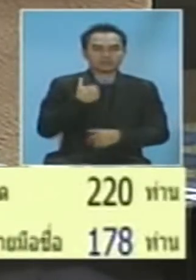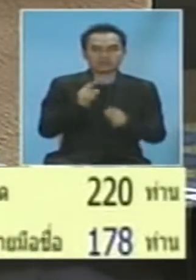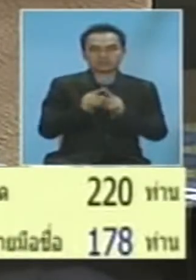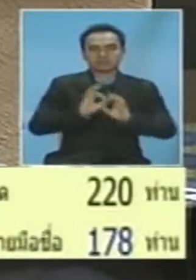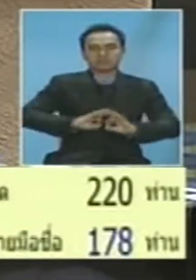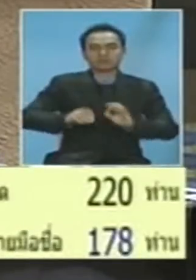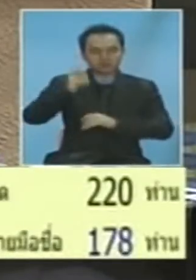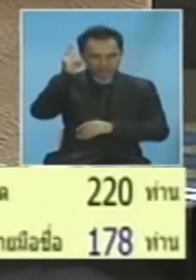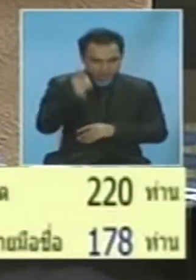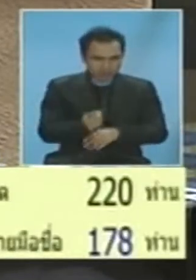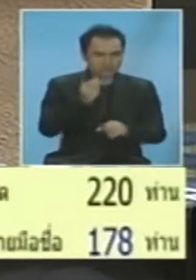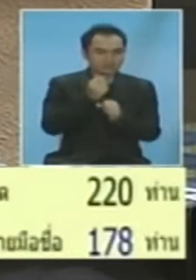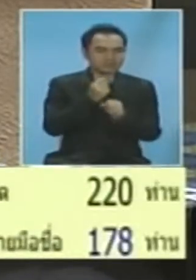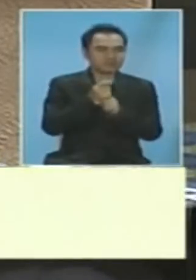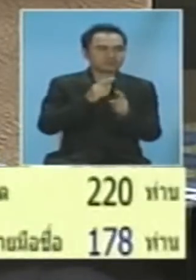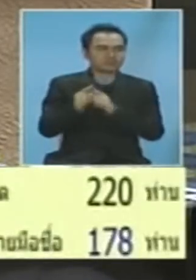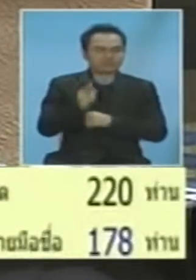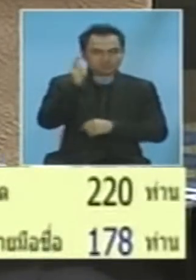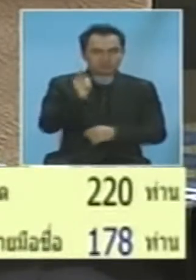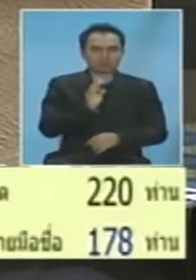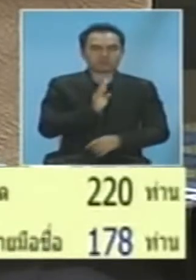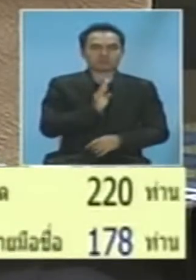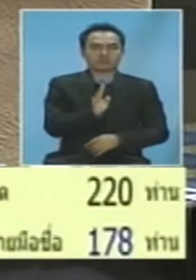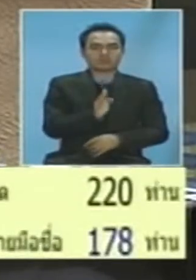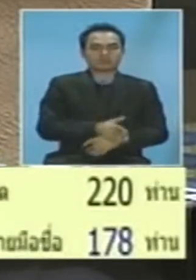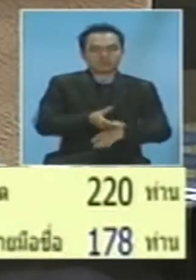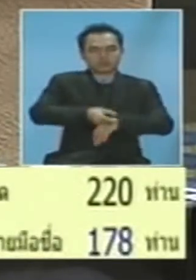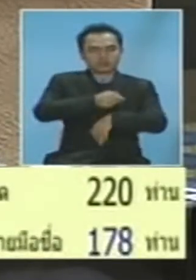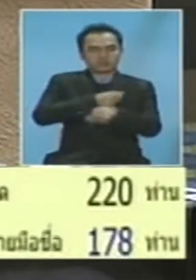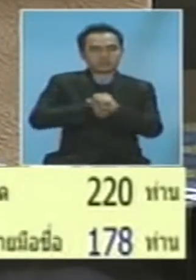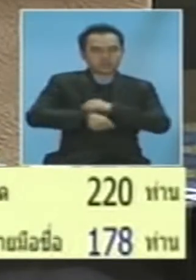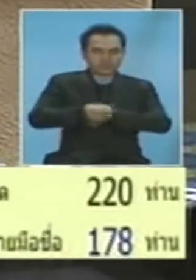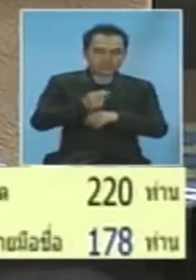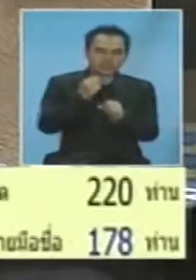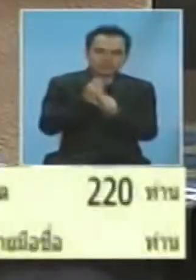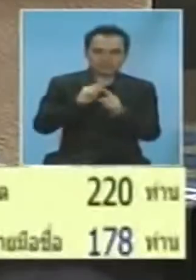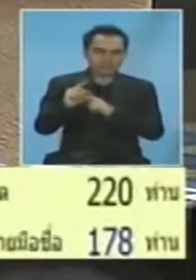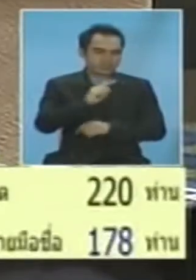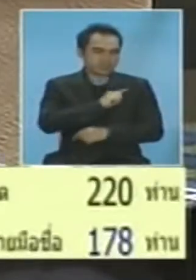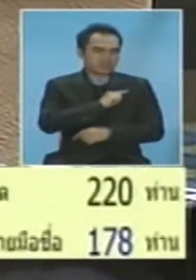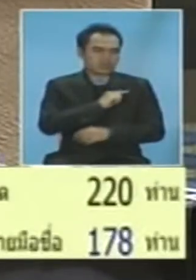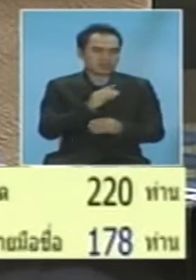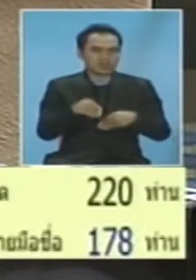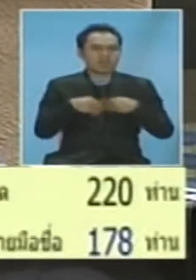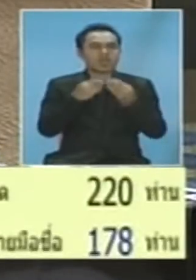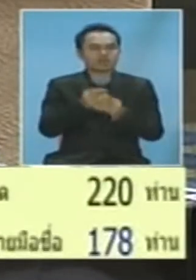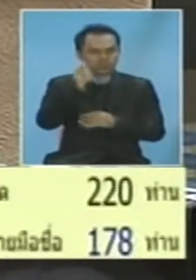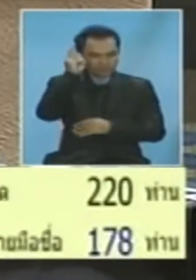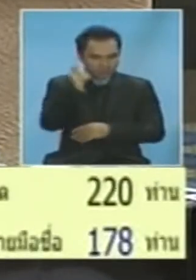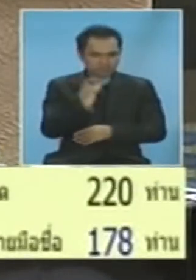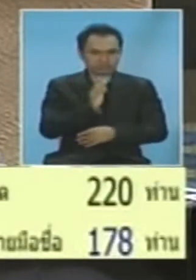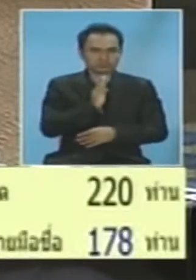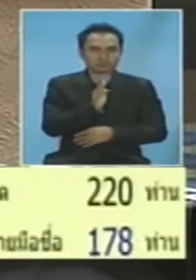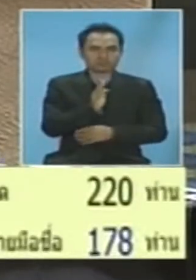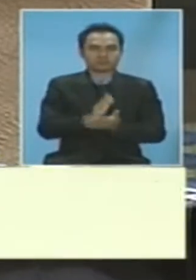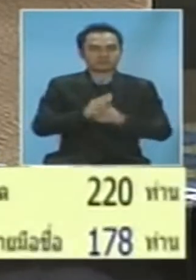ทำหน้าที่ด้วยความซื่อสัตย์สุจริตและปฏิบัติภารกิจภาระหน้าที่ให้เป็นไปโดยเที่ยงธรรมให้ตร